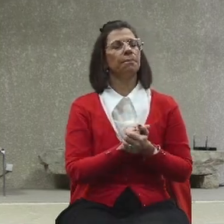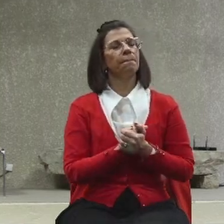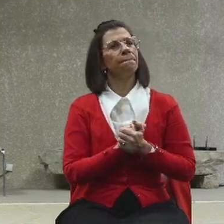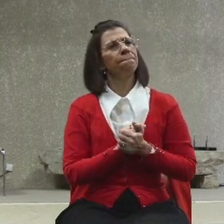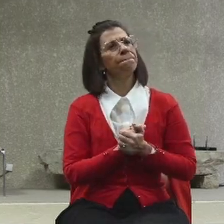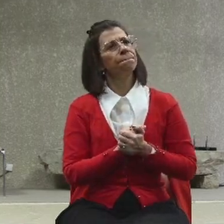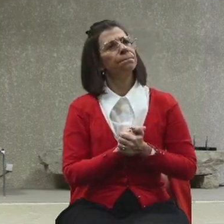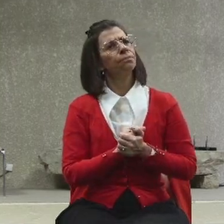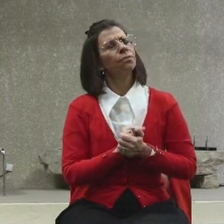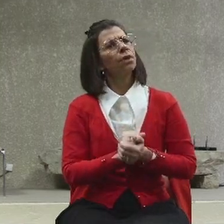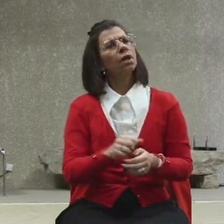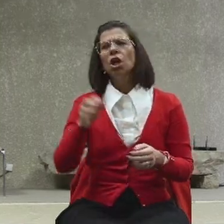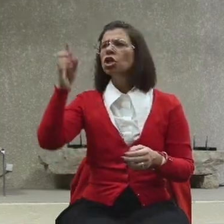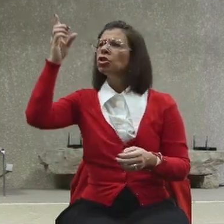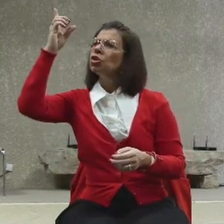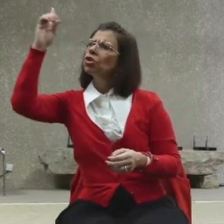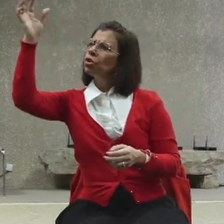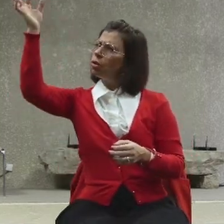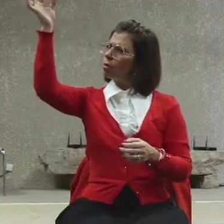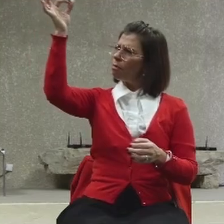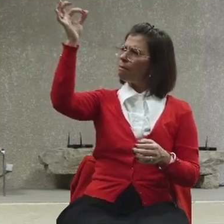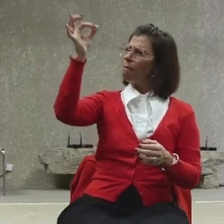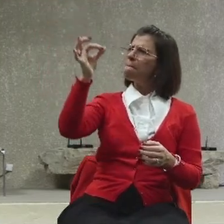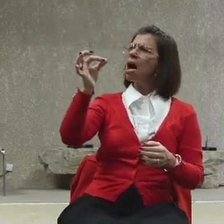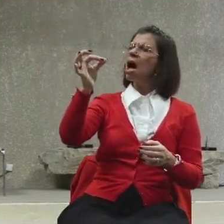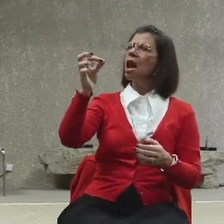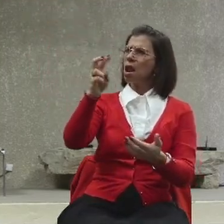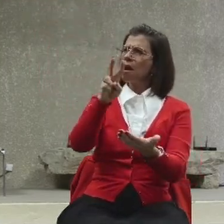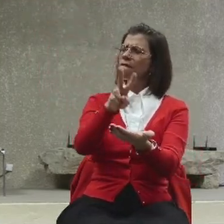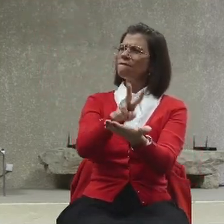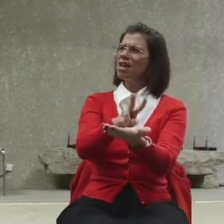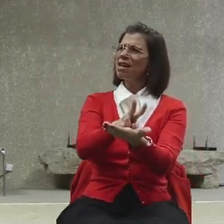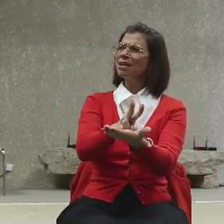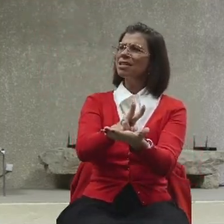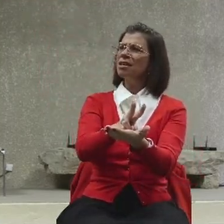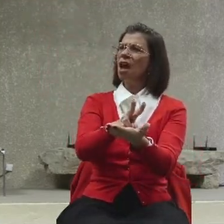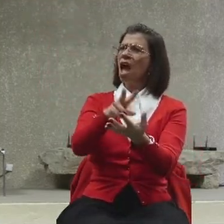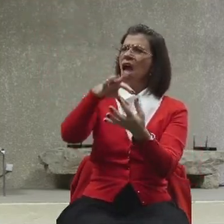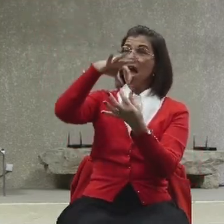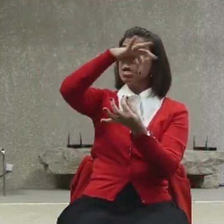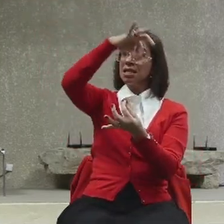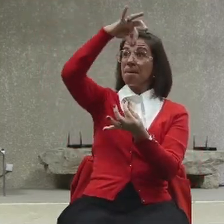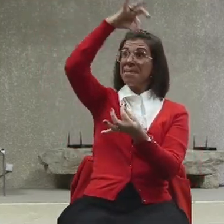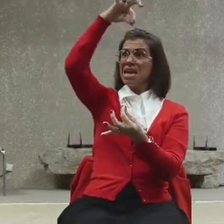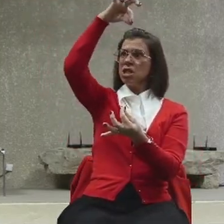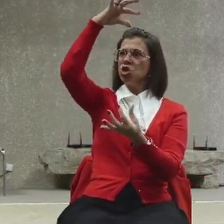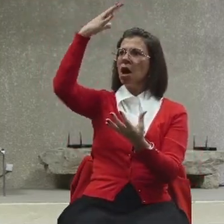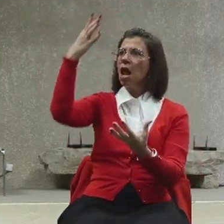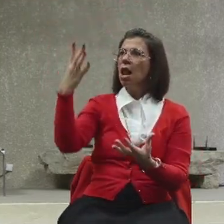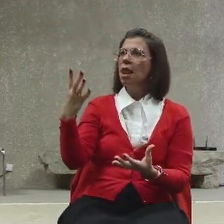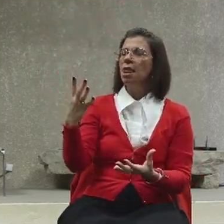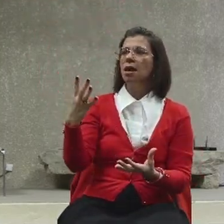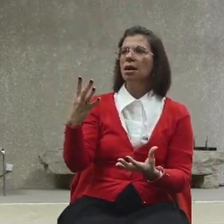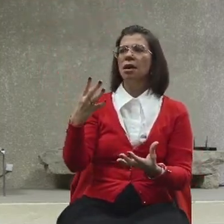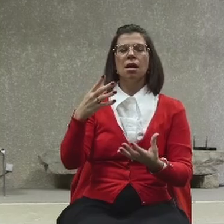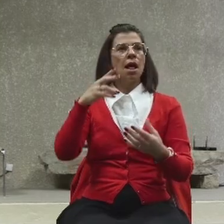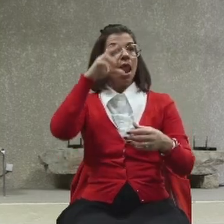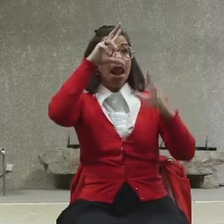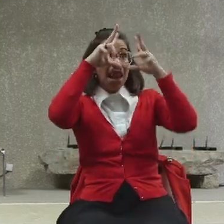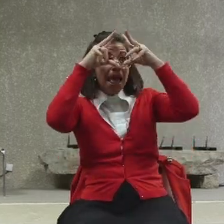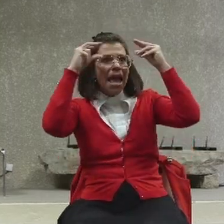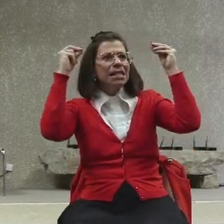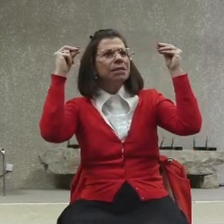est simplement une amélioration de l'ancien, si vous pensez simplement, vous vous